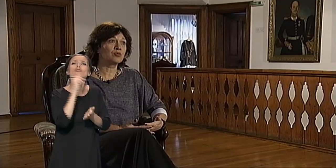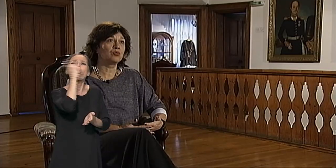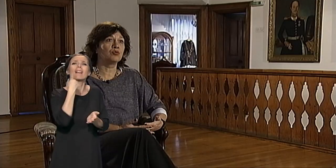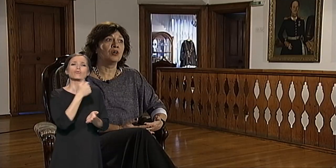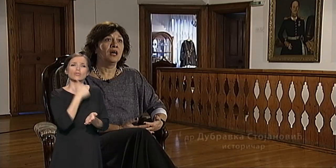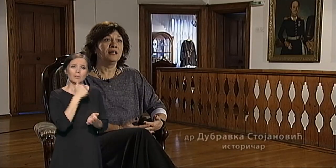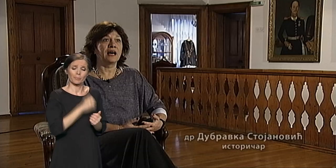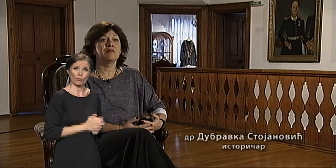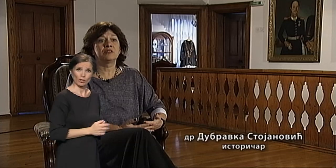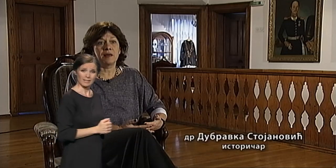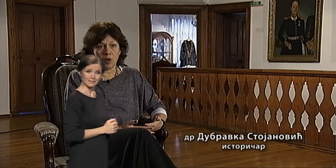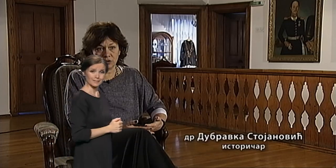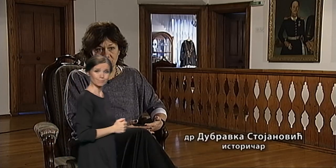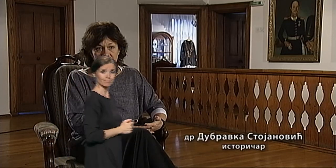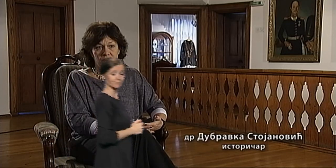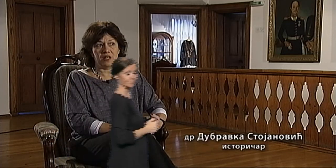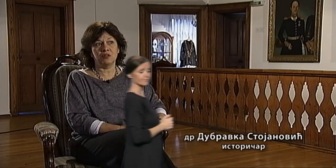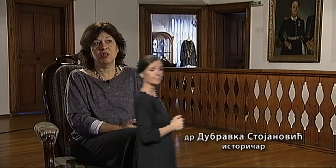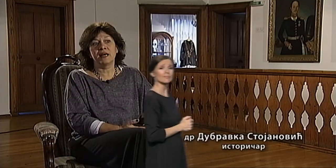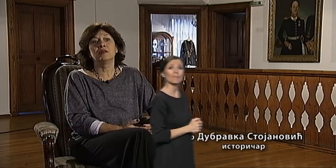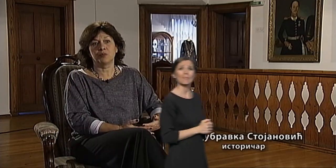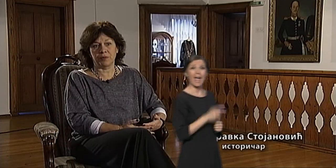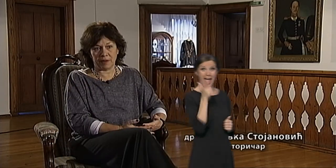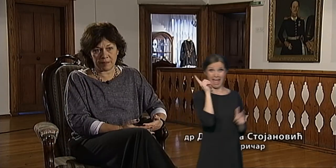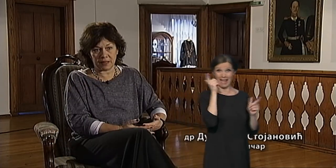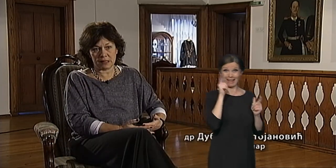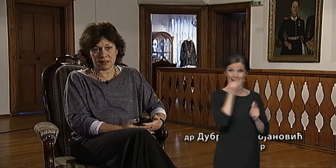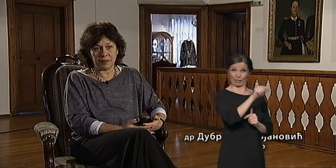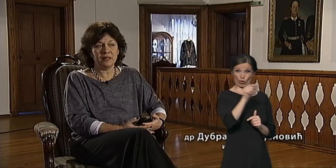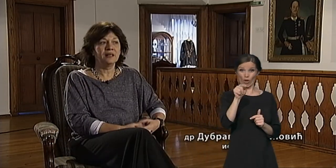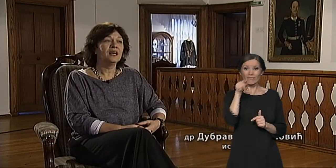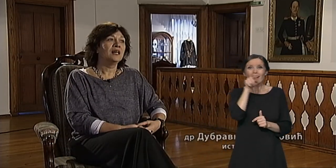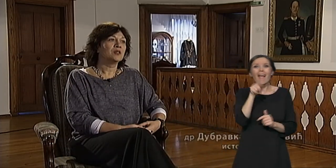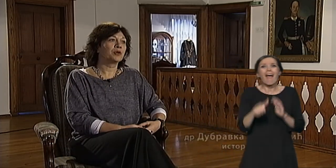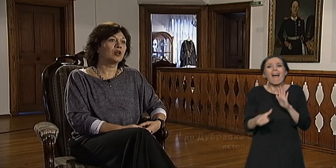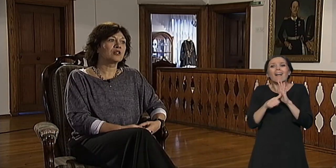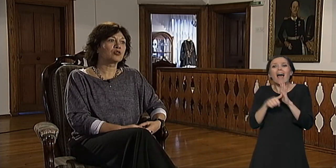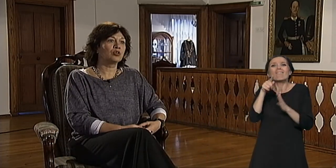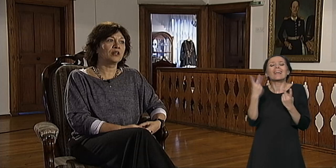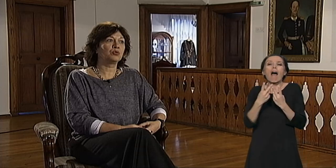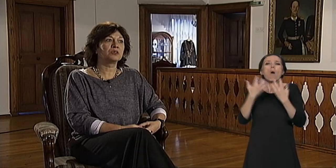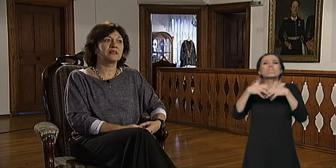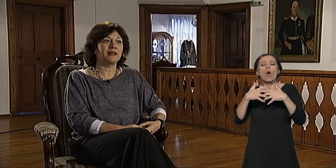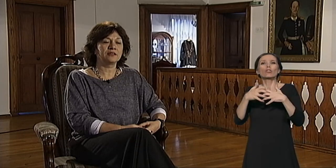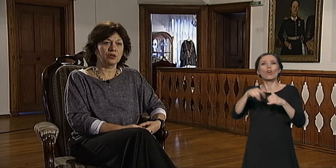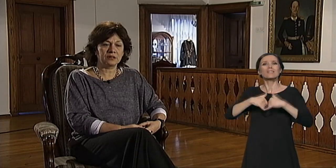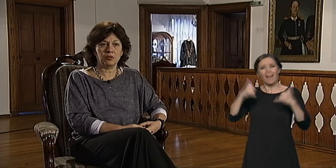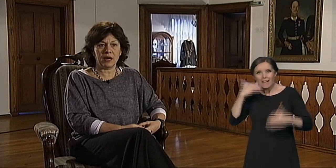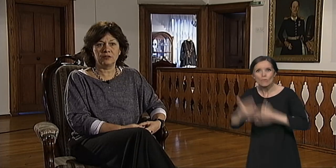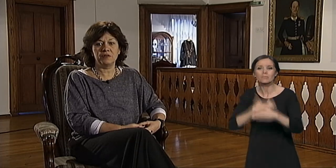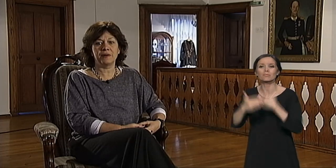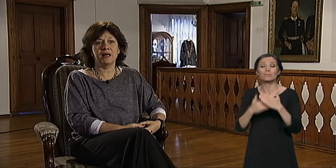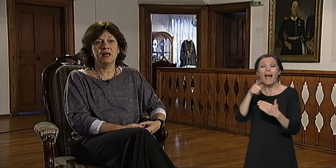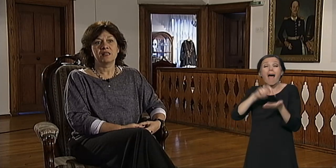Gradovi su tu, naravno, taj motor razvoja i to je jedan od problema Srbije, zbog toga što je turska vlast ostala